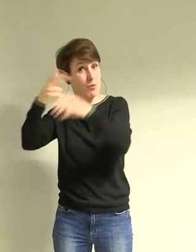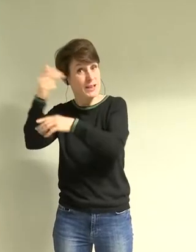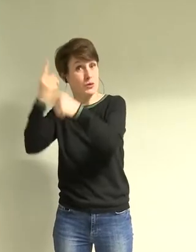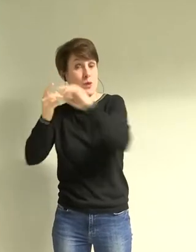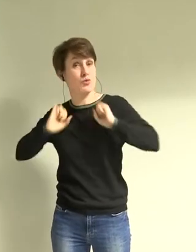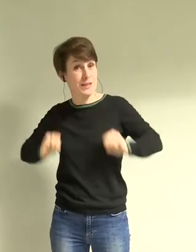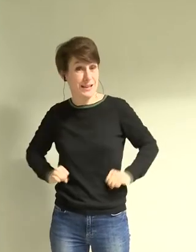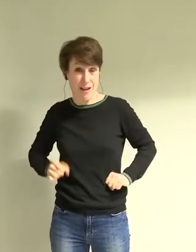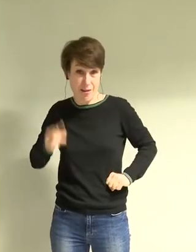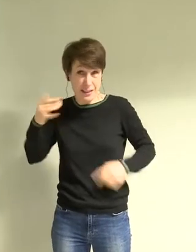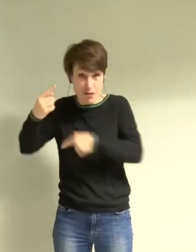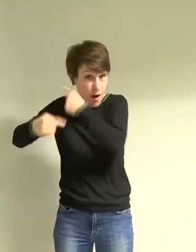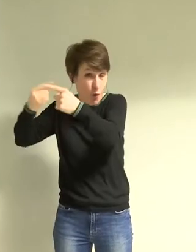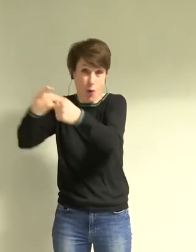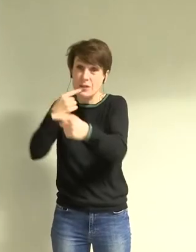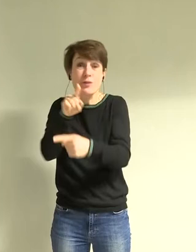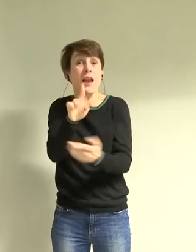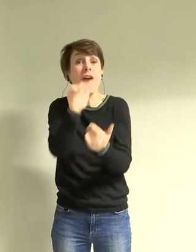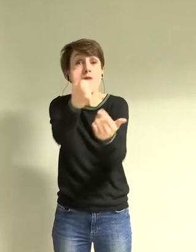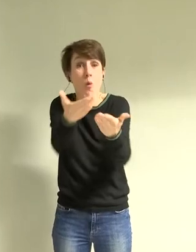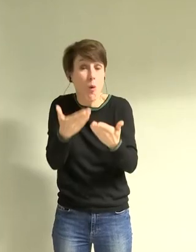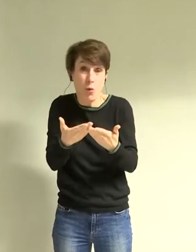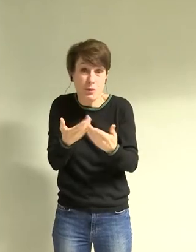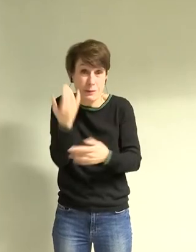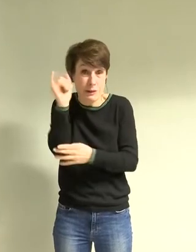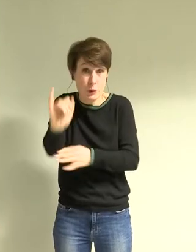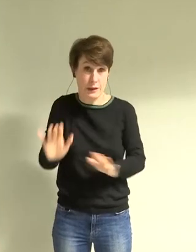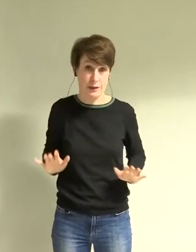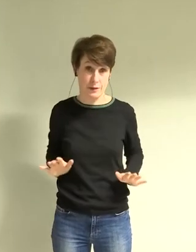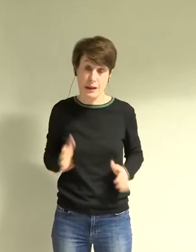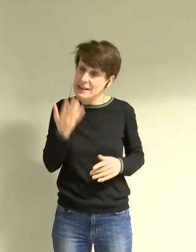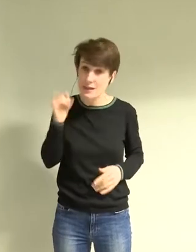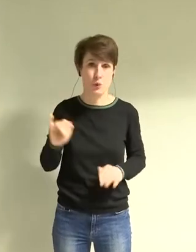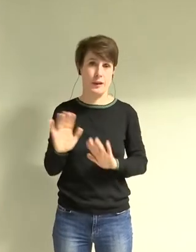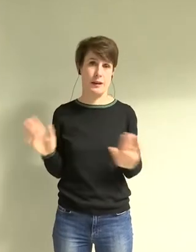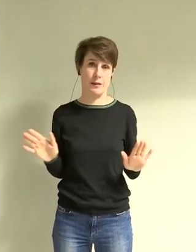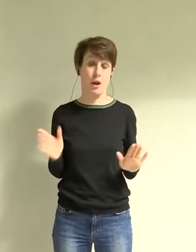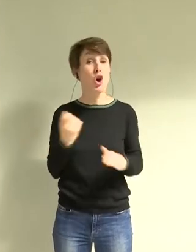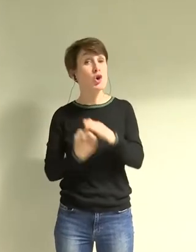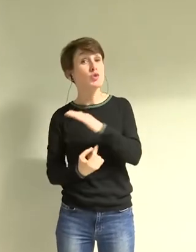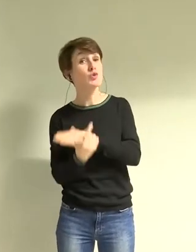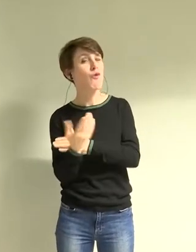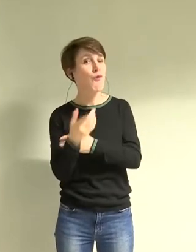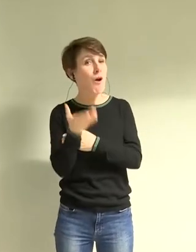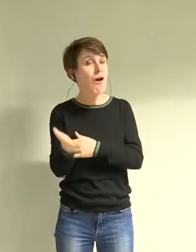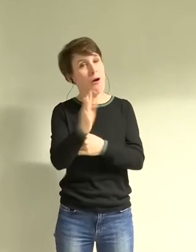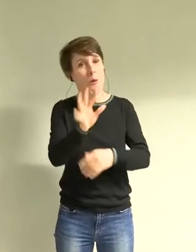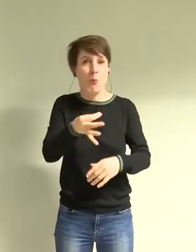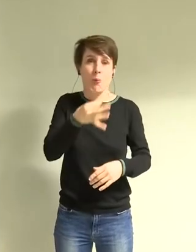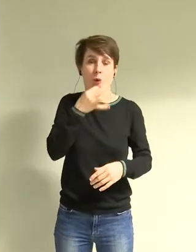ne sert déjà à rien il ne sert à rien sauf d'exprimer à nouveau des passions tristes